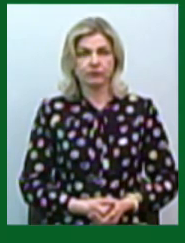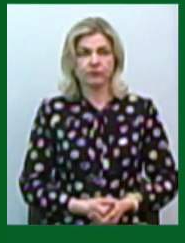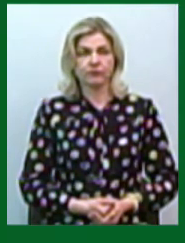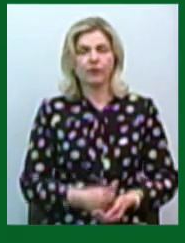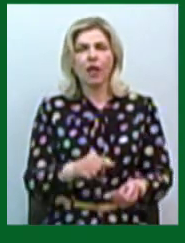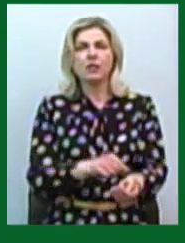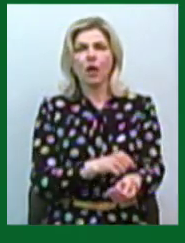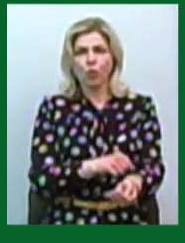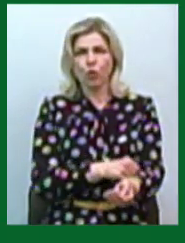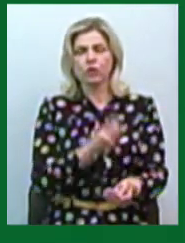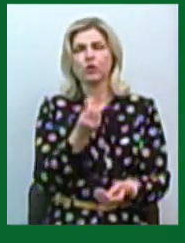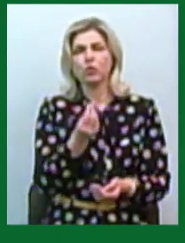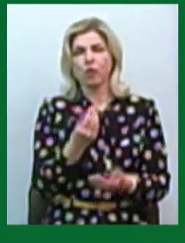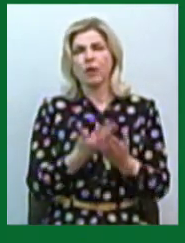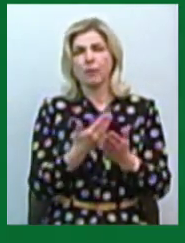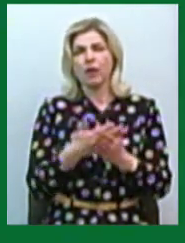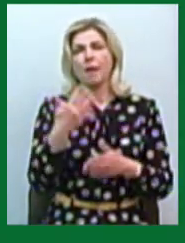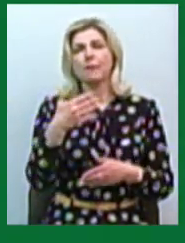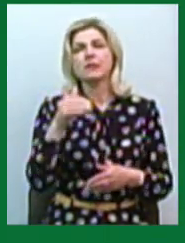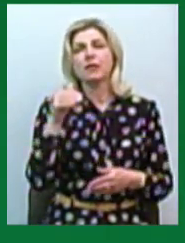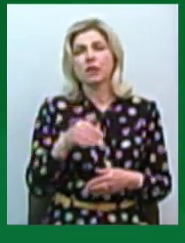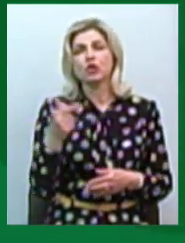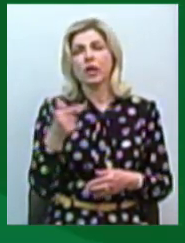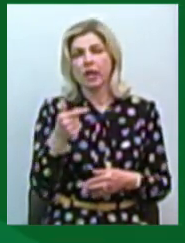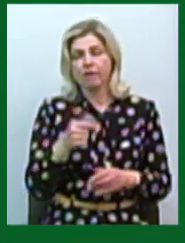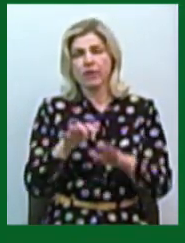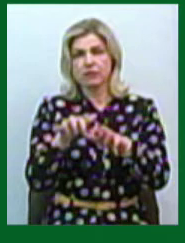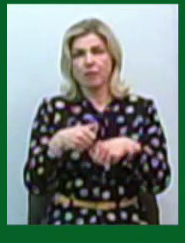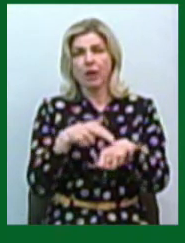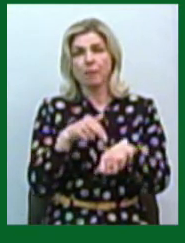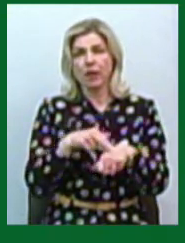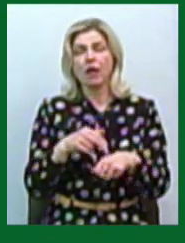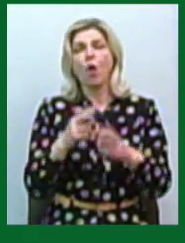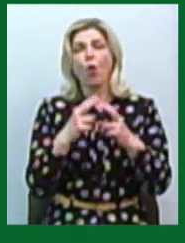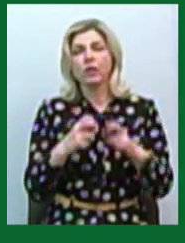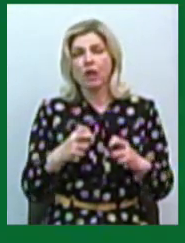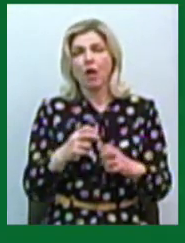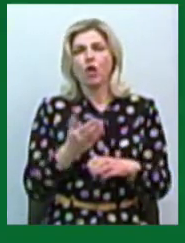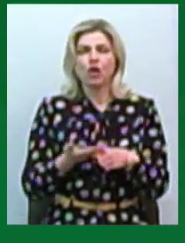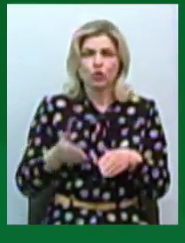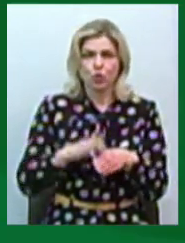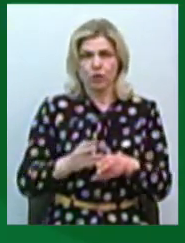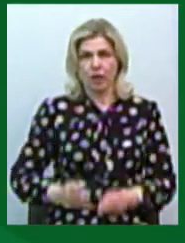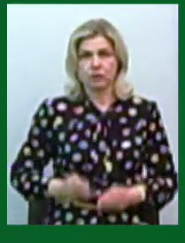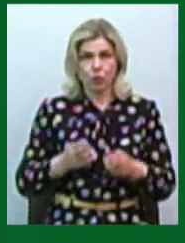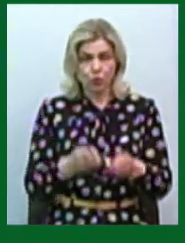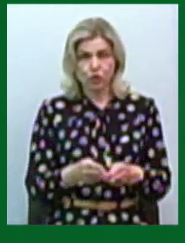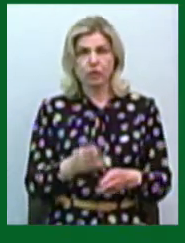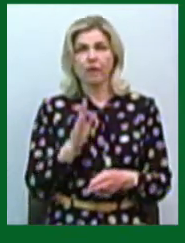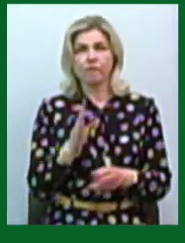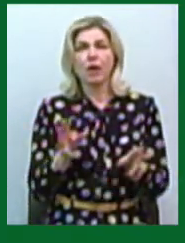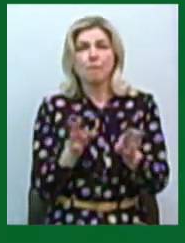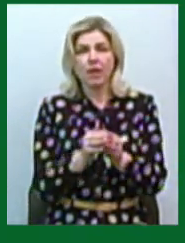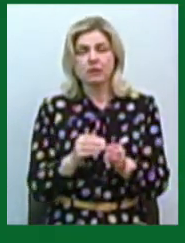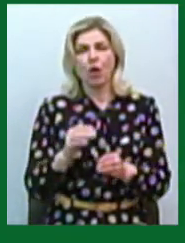Наркотики загальною вартістю понад 50 тисяч гривень вилучили слідчі відділу розслідування особливо тяжких злочинів у супроводі